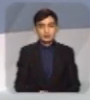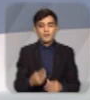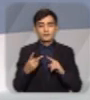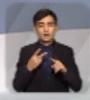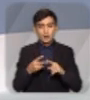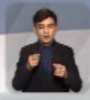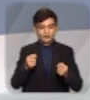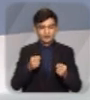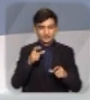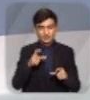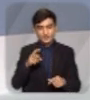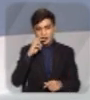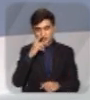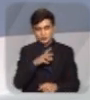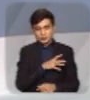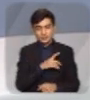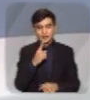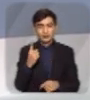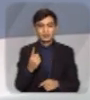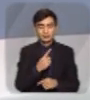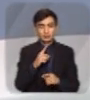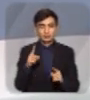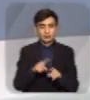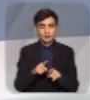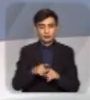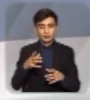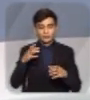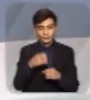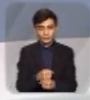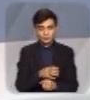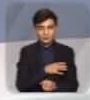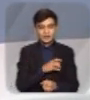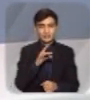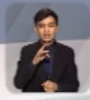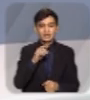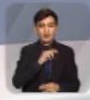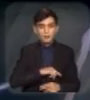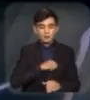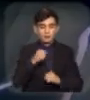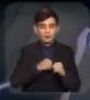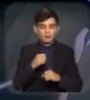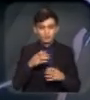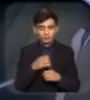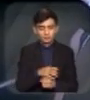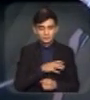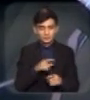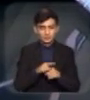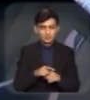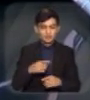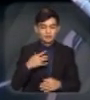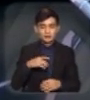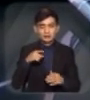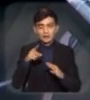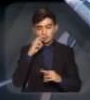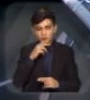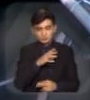Второй пилот допустил одну оплошность, когда уменьшил режим работы двигателей. У нас еще есть одно